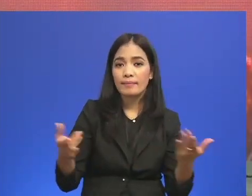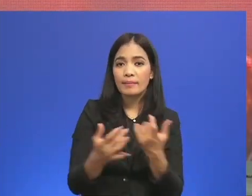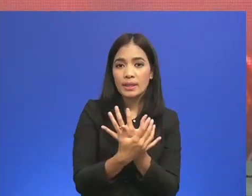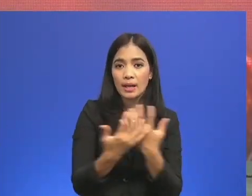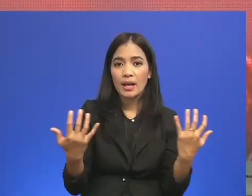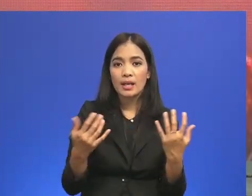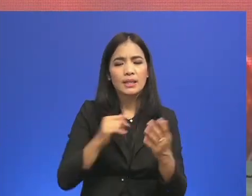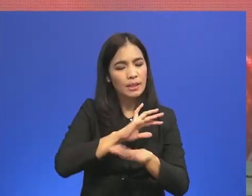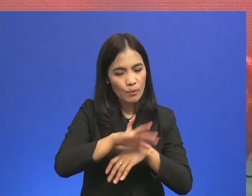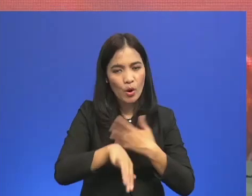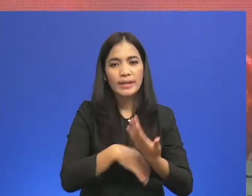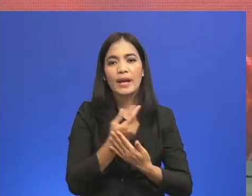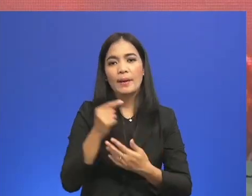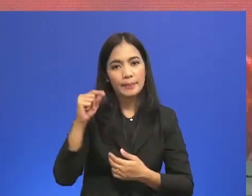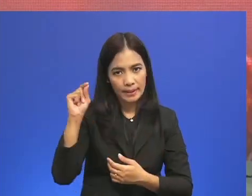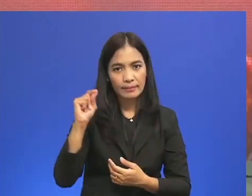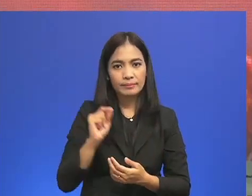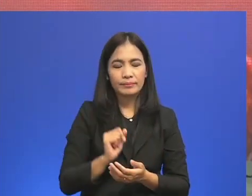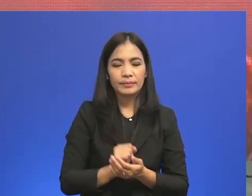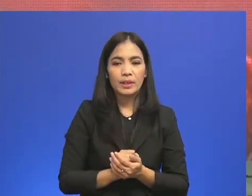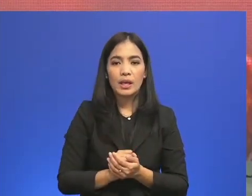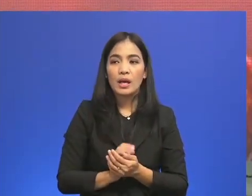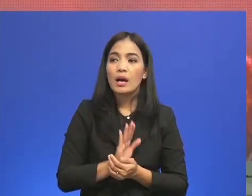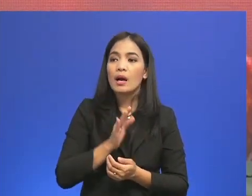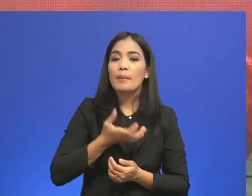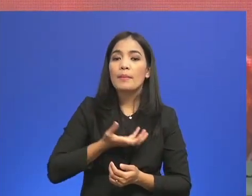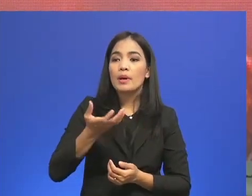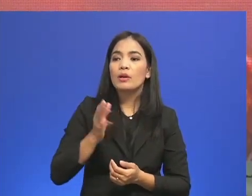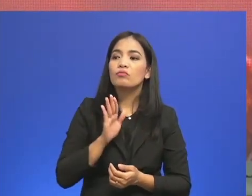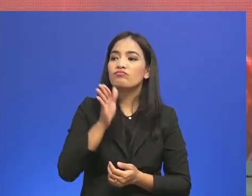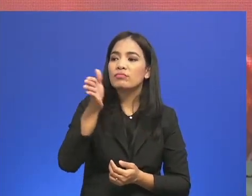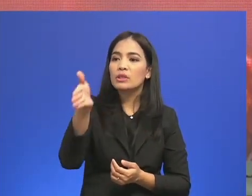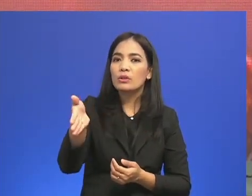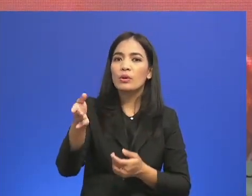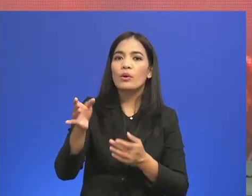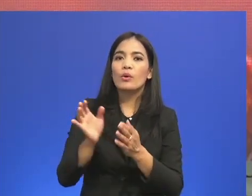Bisa semua. Iring berpulangnya